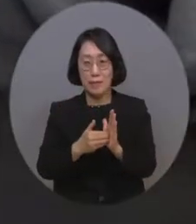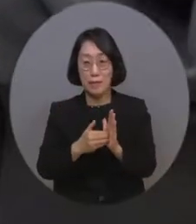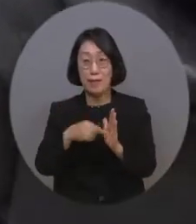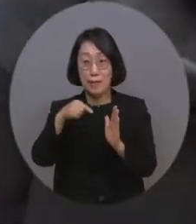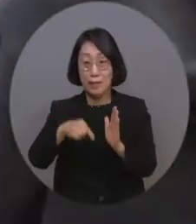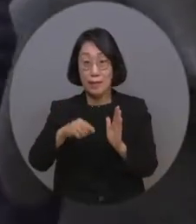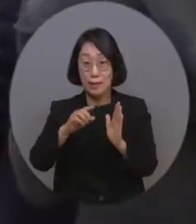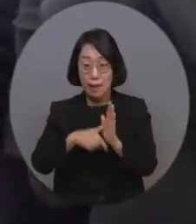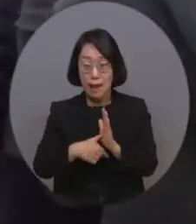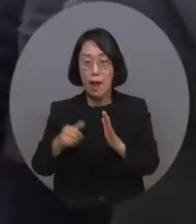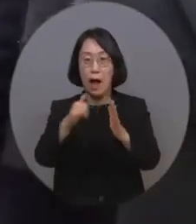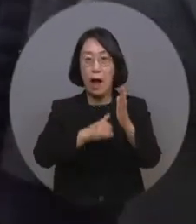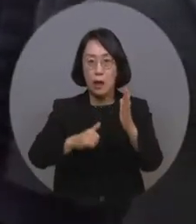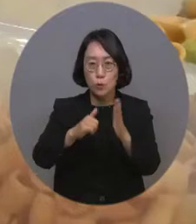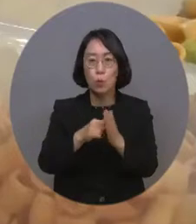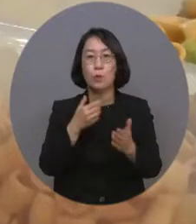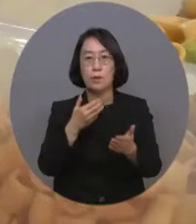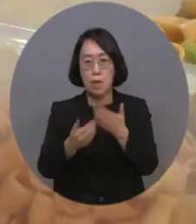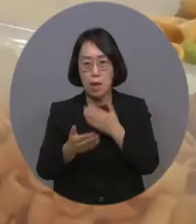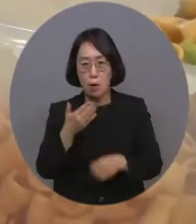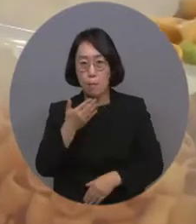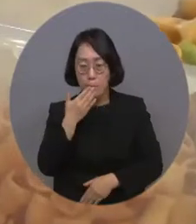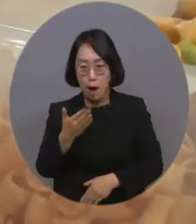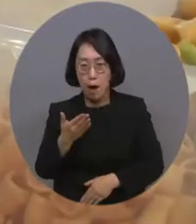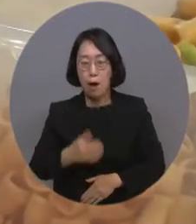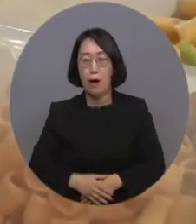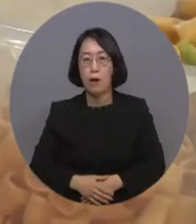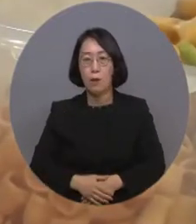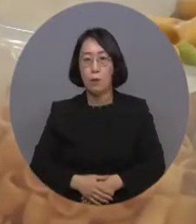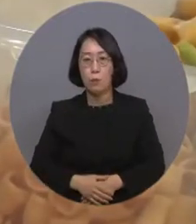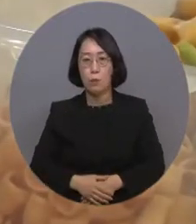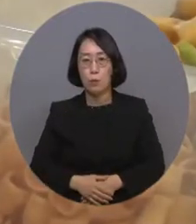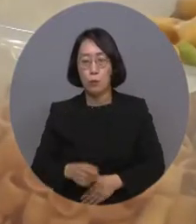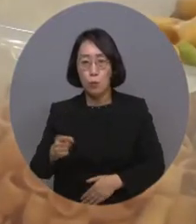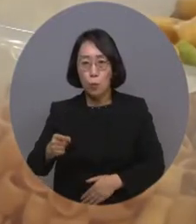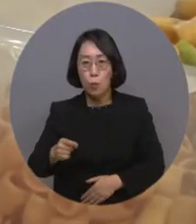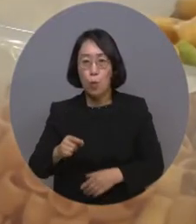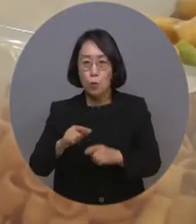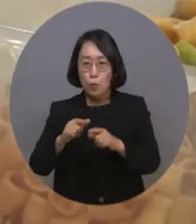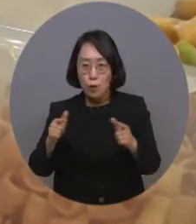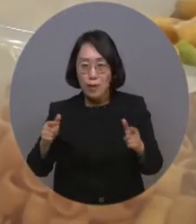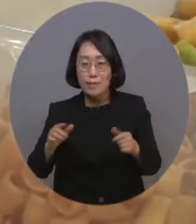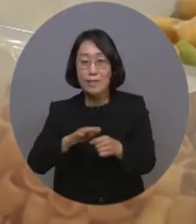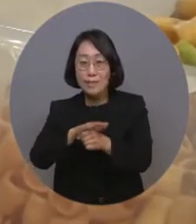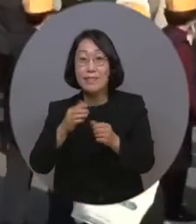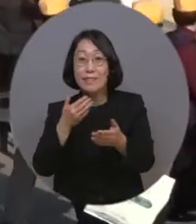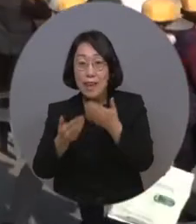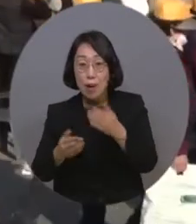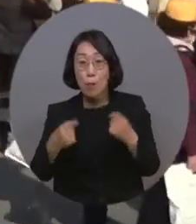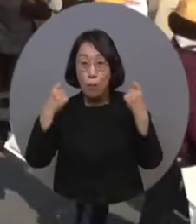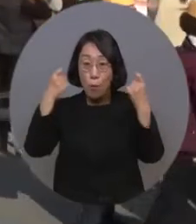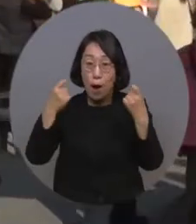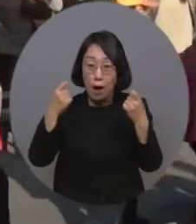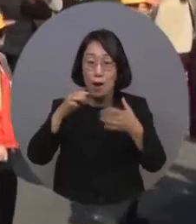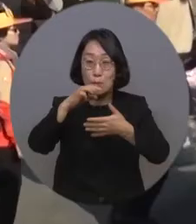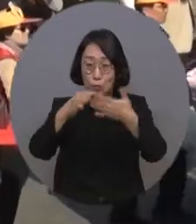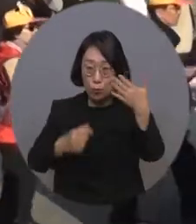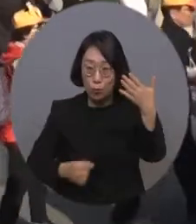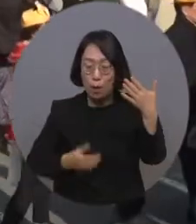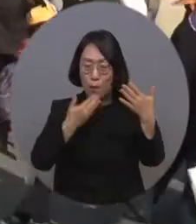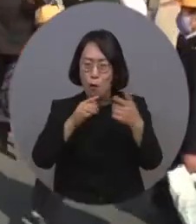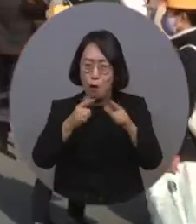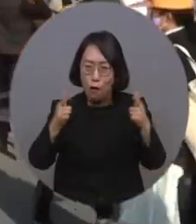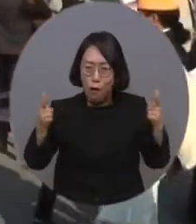축제에서는 가족이 함께 체험할 수 있는 사과 낚시 체험, 사랑의 소원패 체험과 문화관광 프로그램, 먹거리가